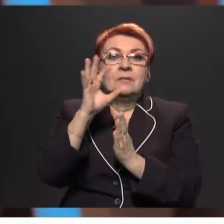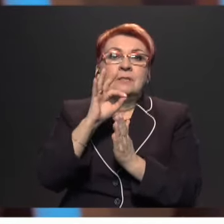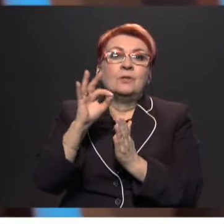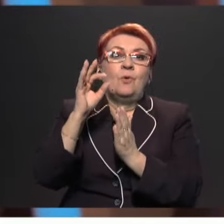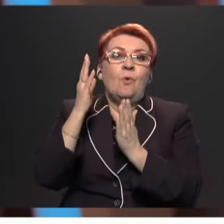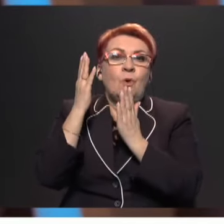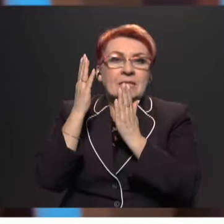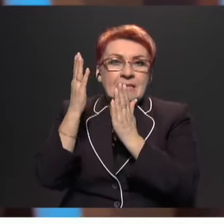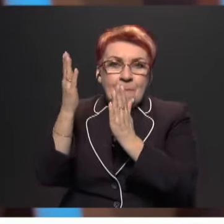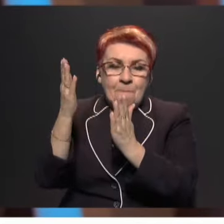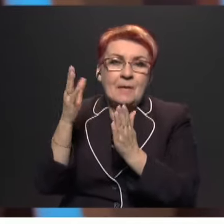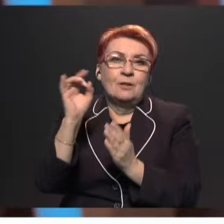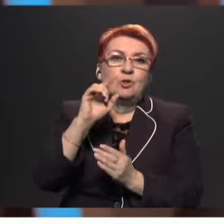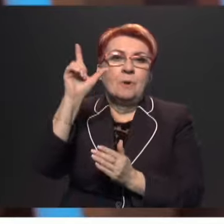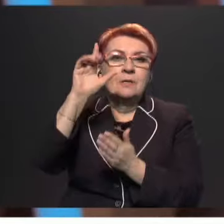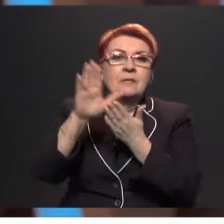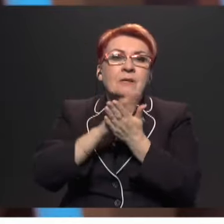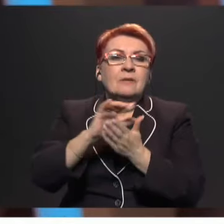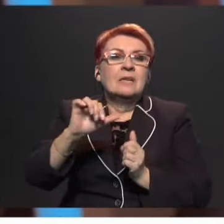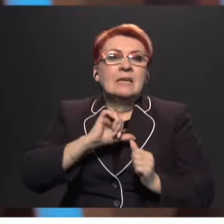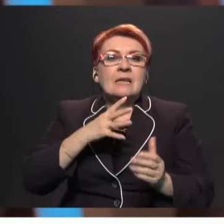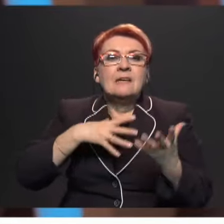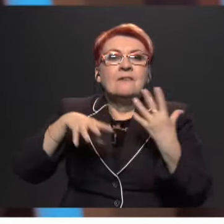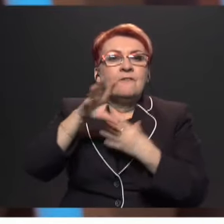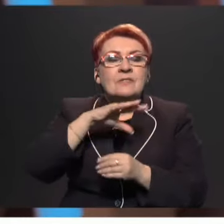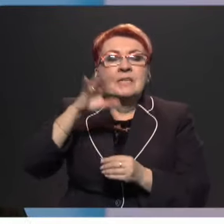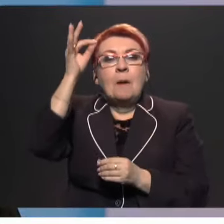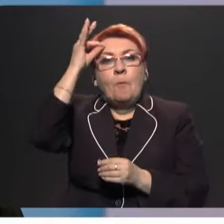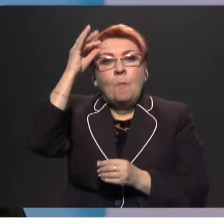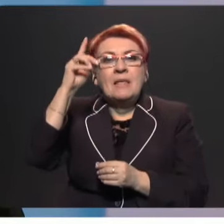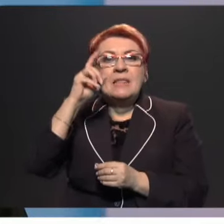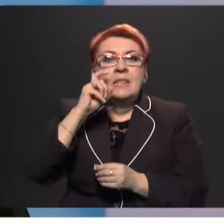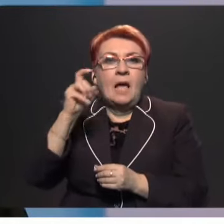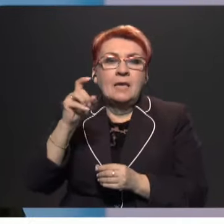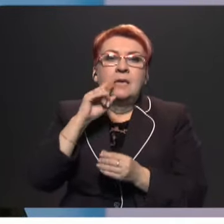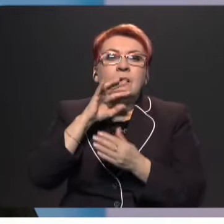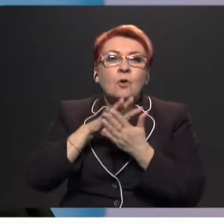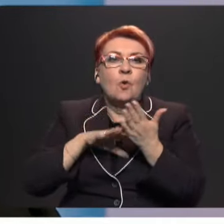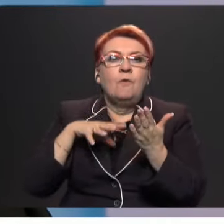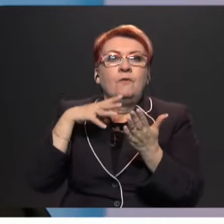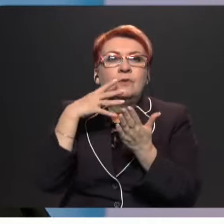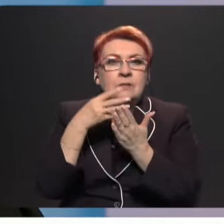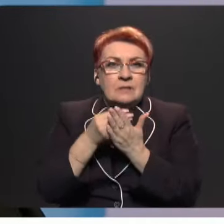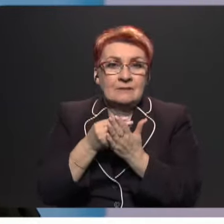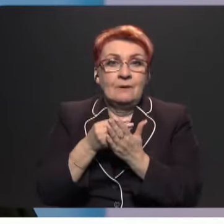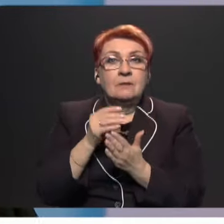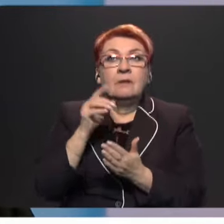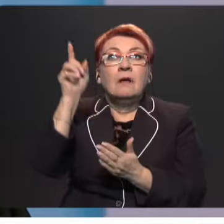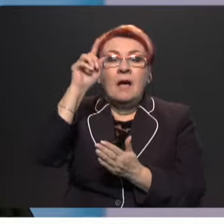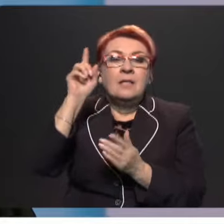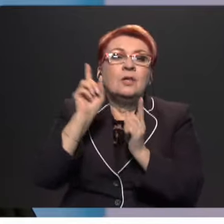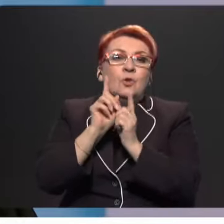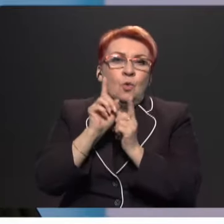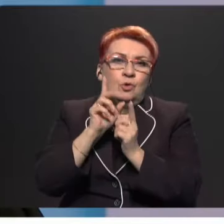с молитвой о том, чтобы Господь очистил грехи всех здесь поминаемых кровью своей честной. То есть они тоже это чувствуют и